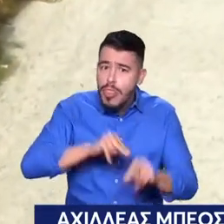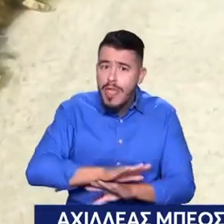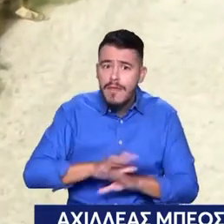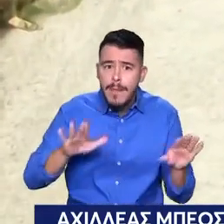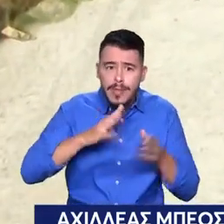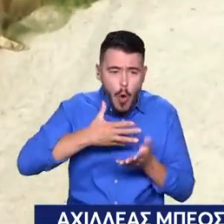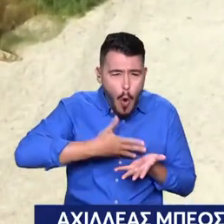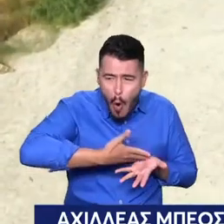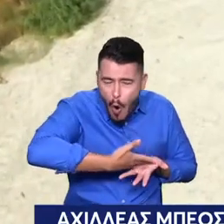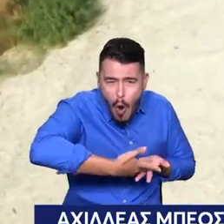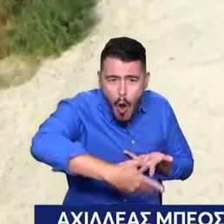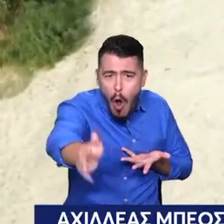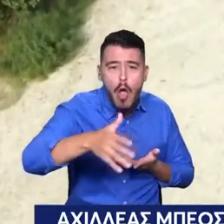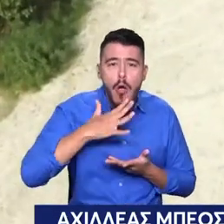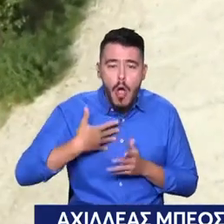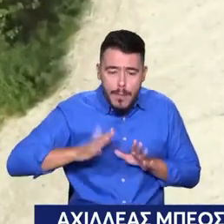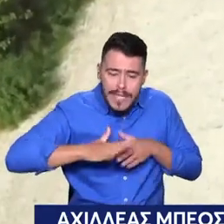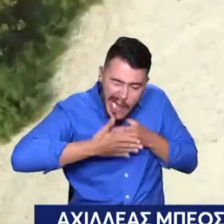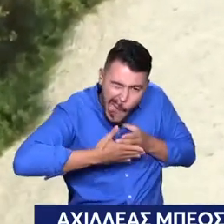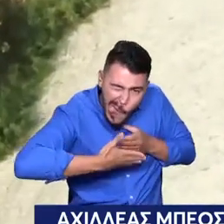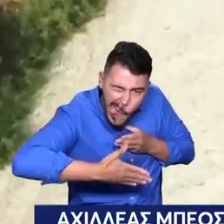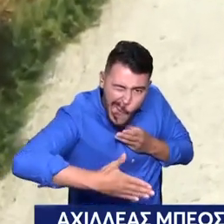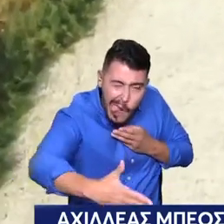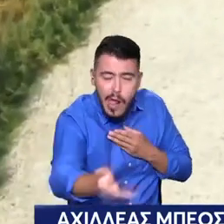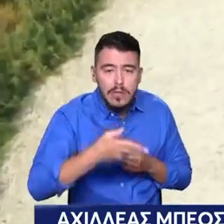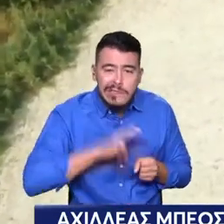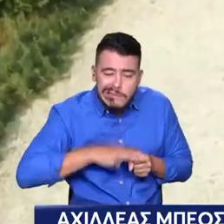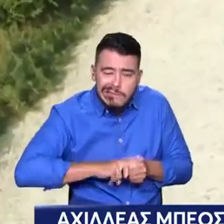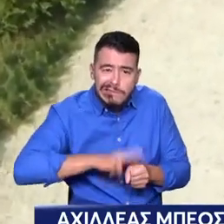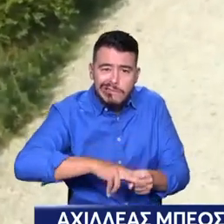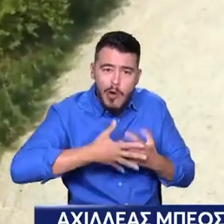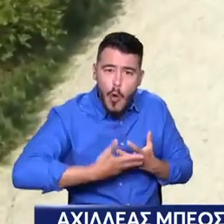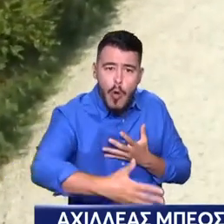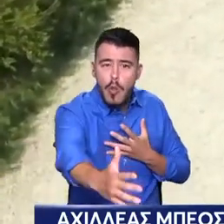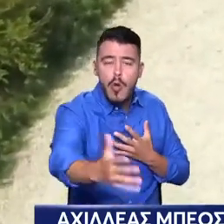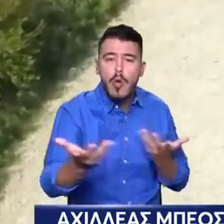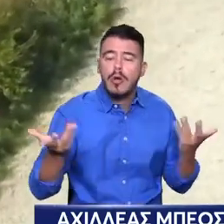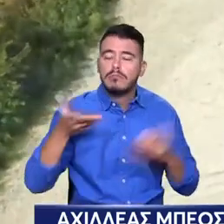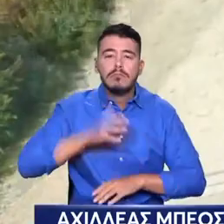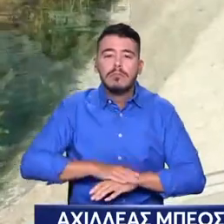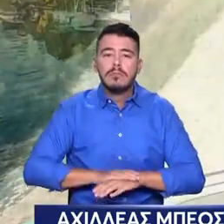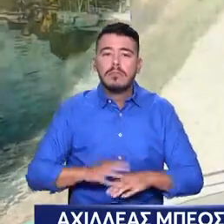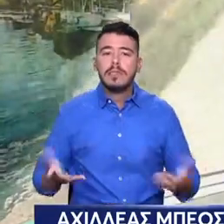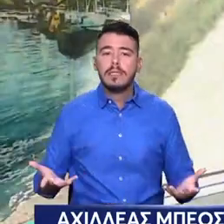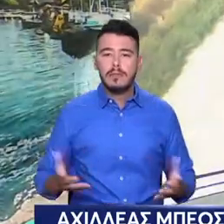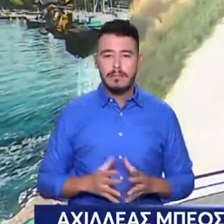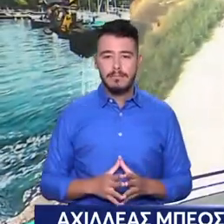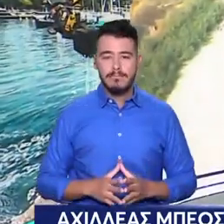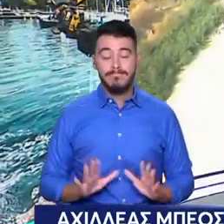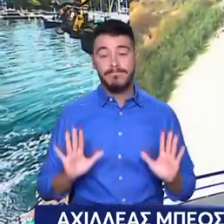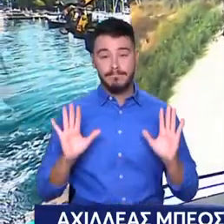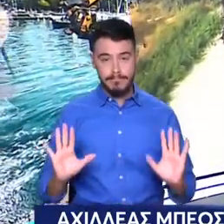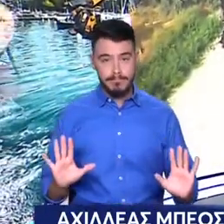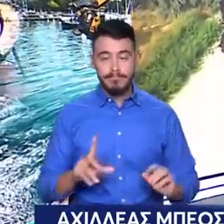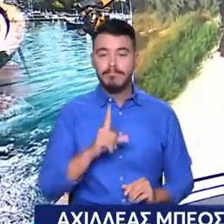Ποιος την προκάλεσε αυτή την καταστροφή, κύριε Δήμαρχε? Κύριε Βαγκελάρο, καταρχήν να κάνω μια παρατήρηση. Φιλικά βέβαια, το